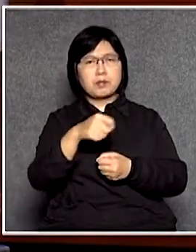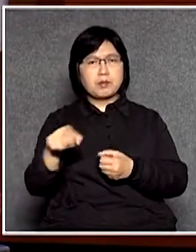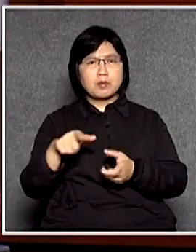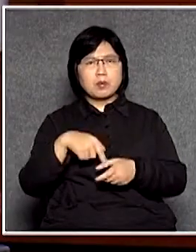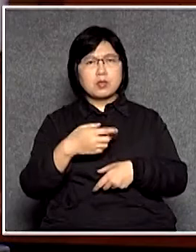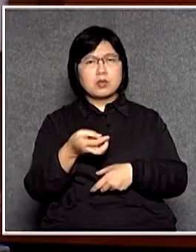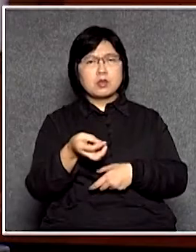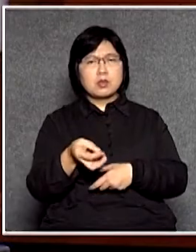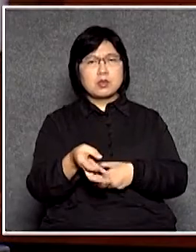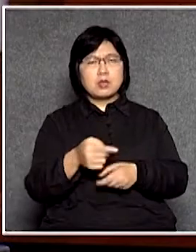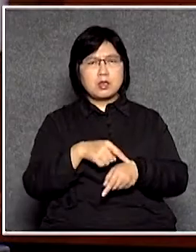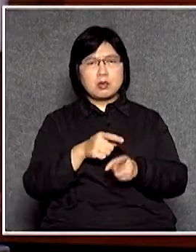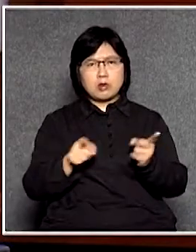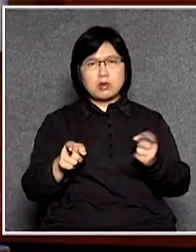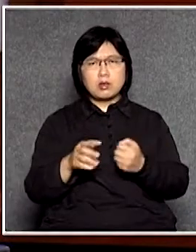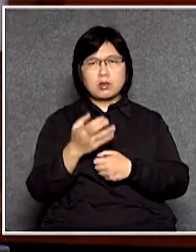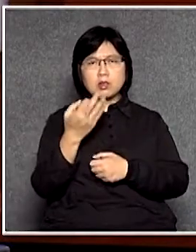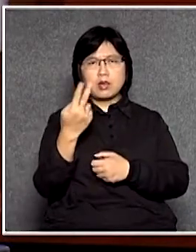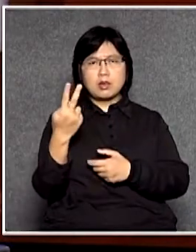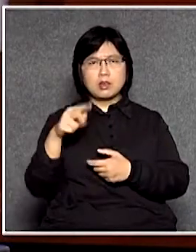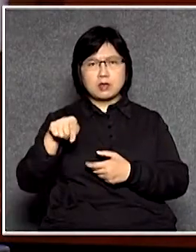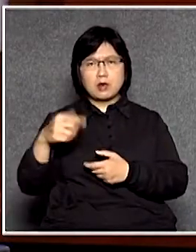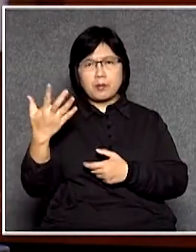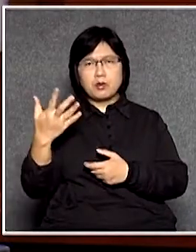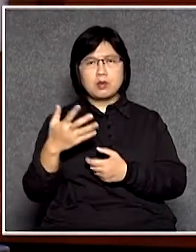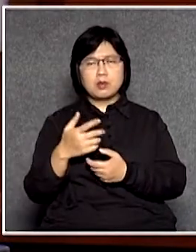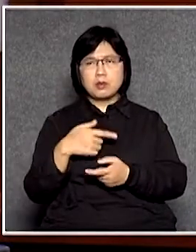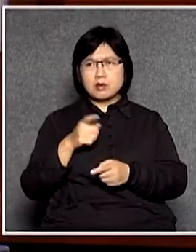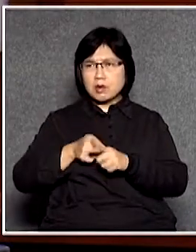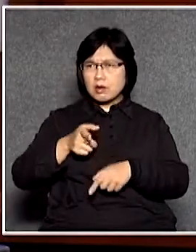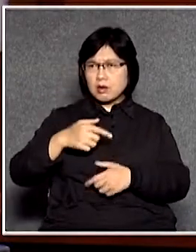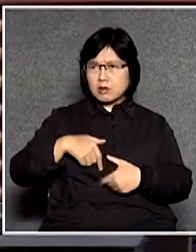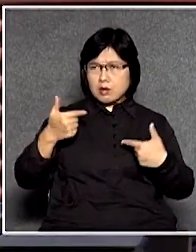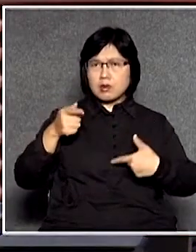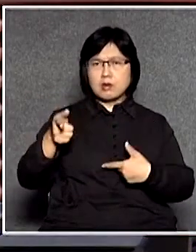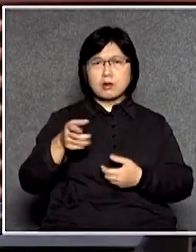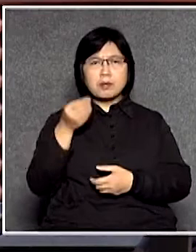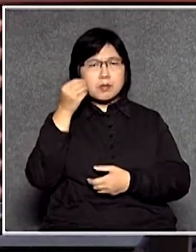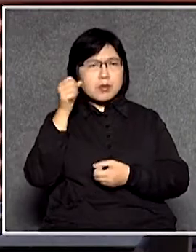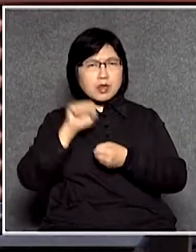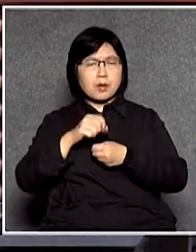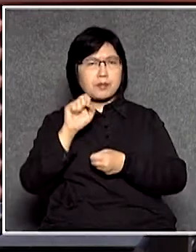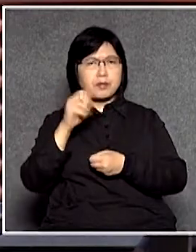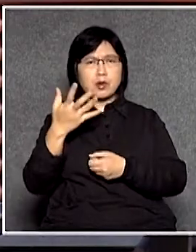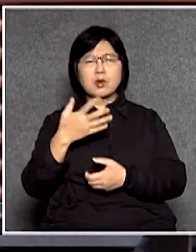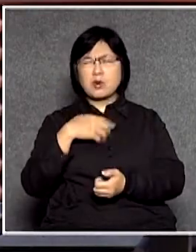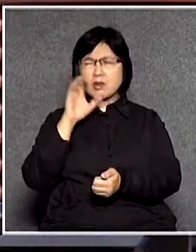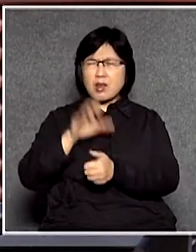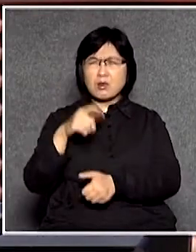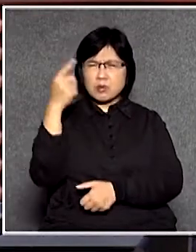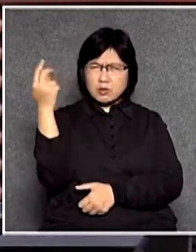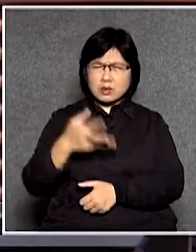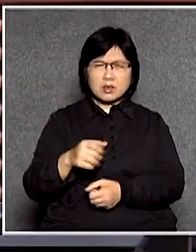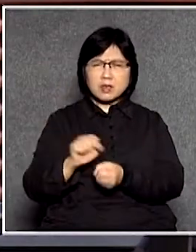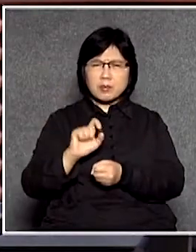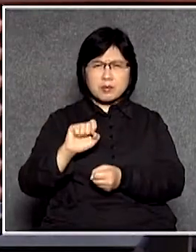長工時嘅現象。32.5你都夠膽死嘅，張建宗啱唔啱啊？俾多5毫子都唔俾，我鬧好多次噶啦，係咪？呢